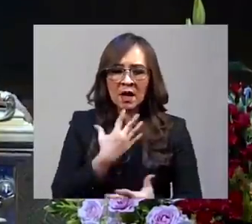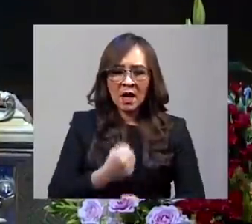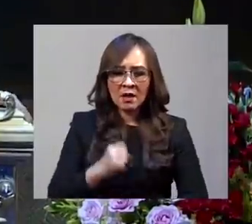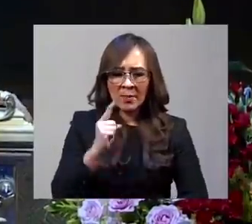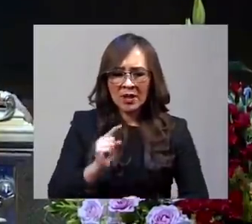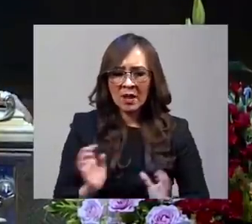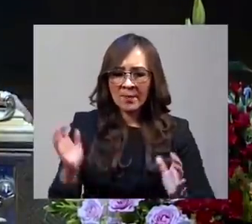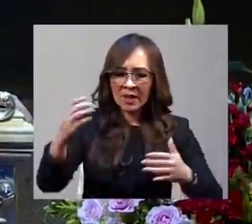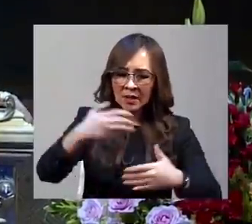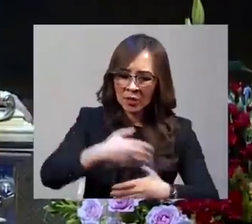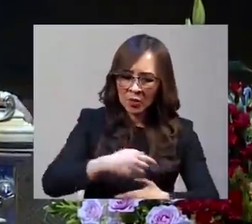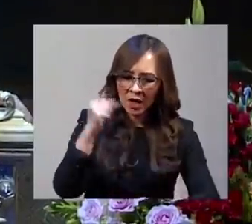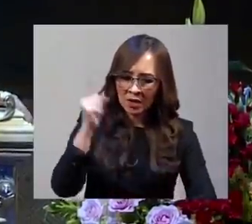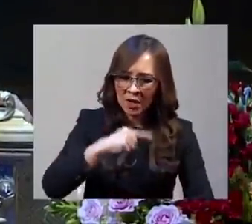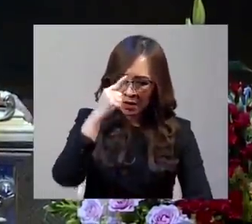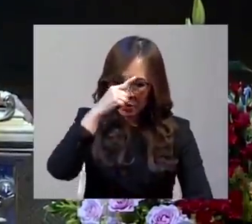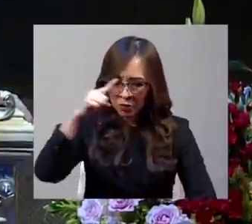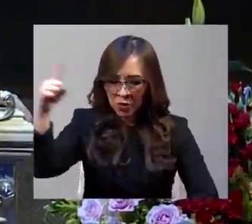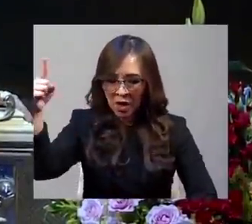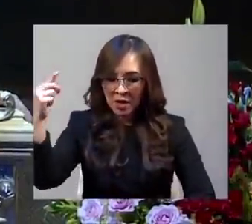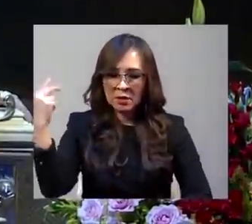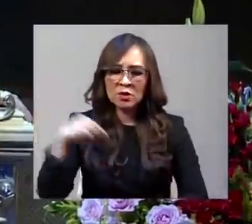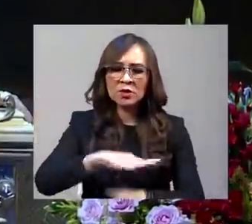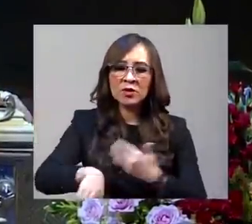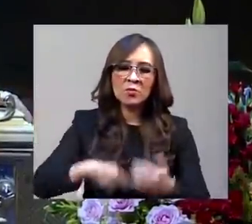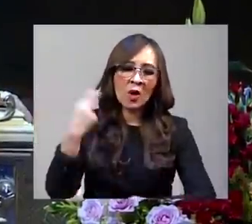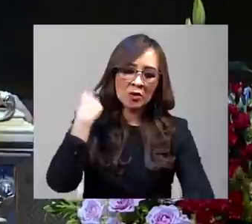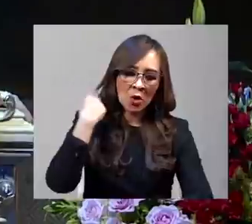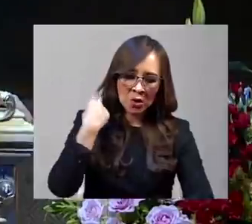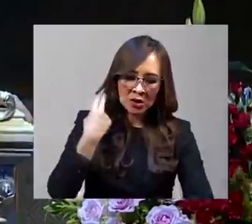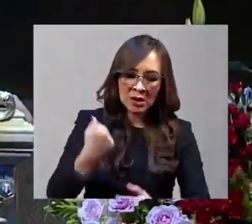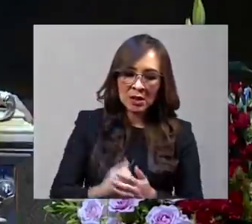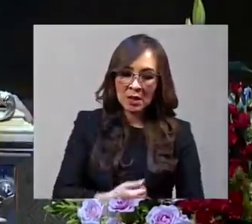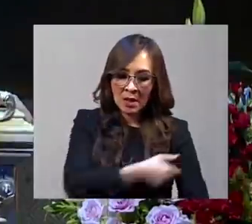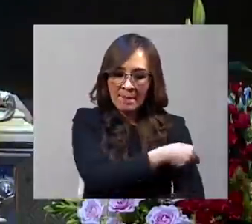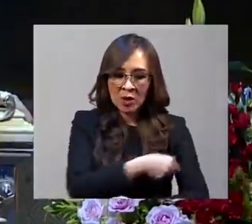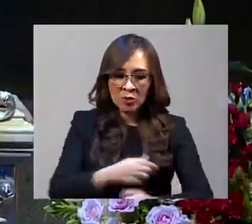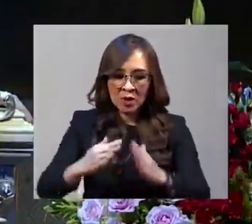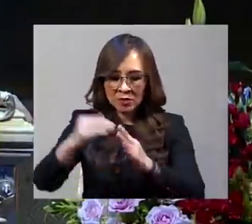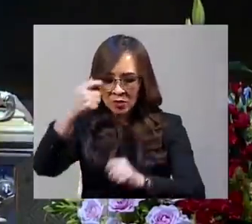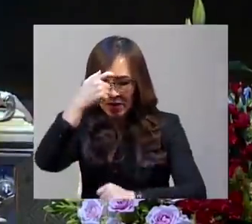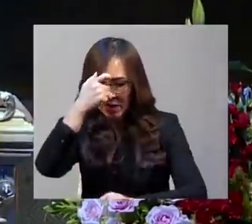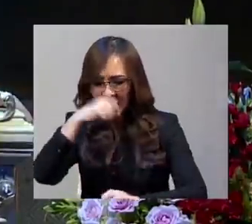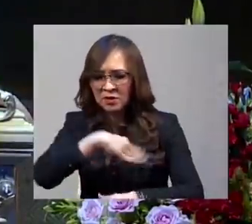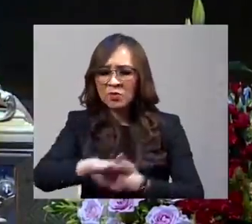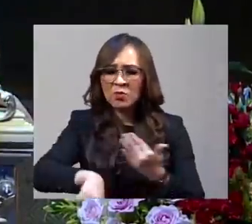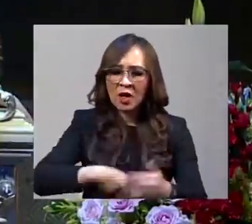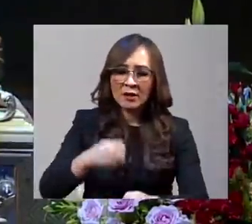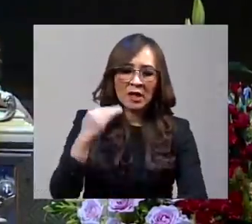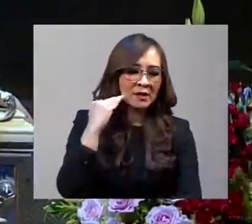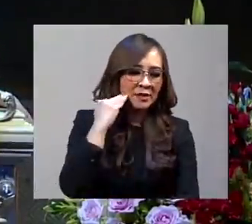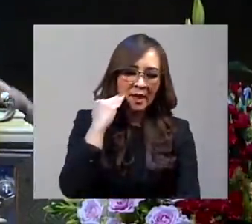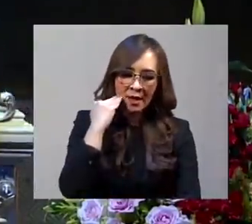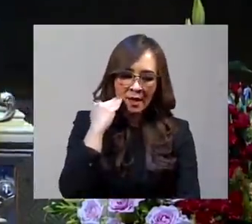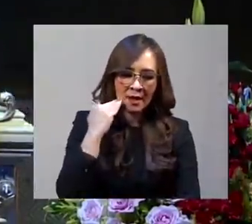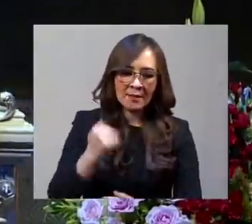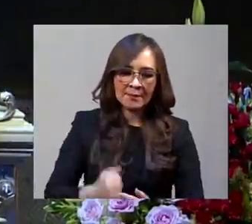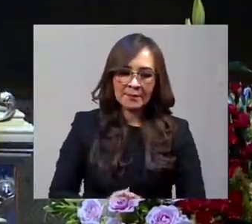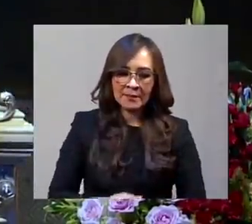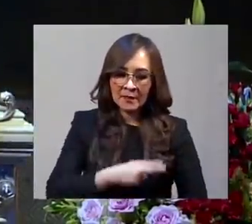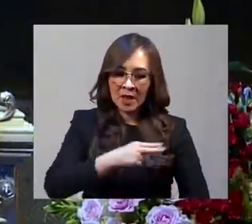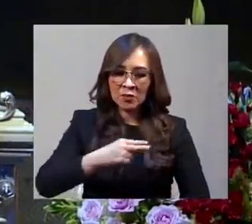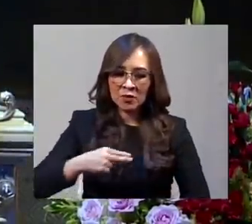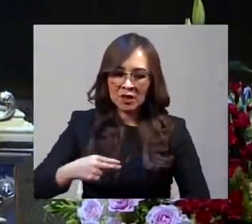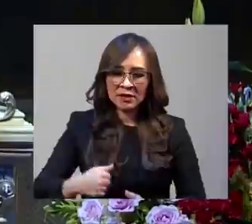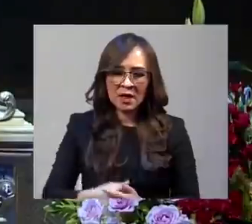Para dokter, para suster, para petugas medis. Tuhan jaga. Bahkan hamba-hamba Tuhan, anak Tuhan. Tuhan jaga senantiasa. Indonesia